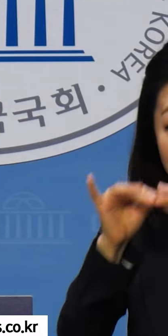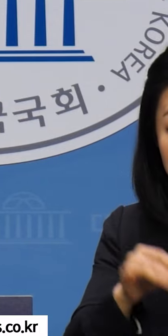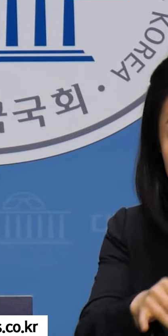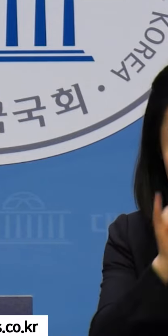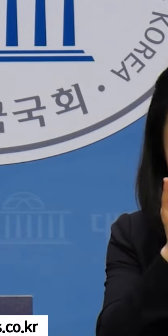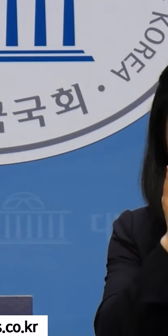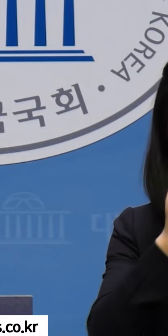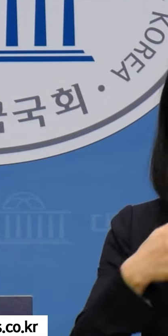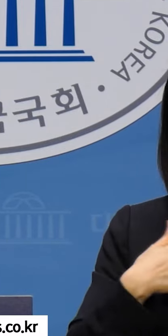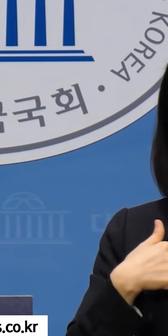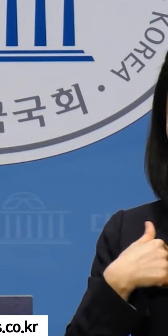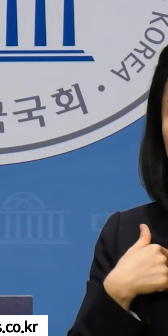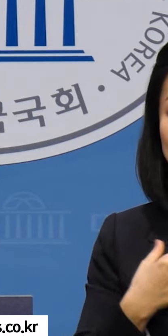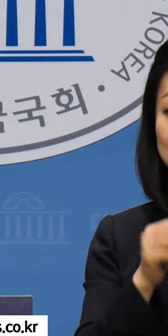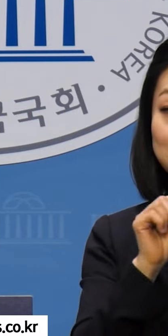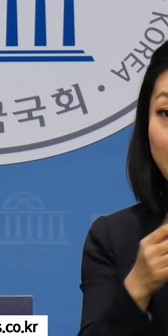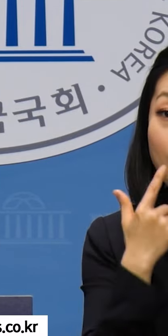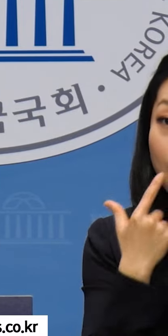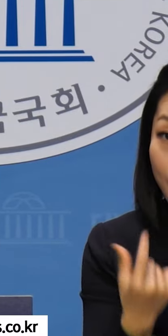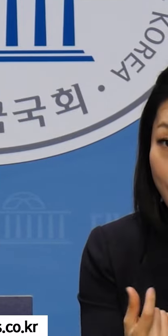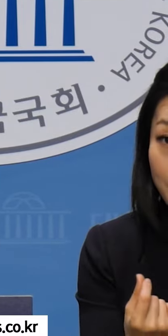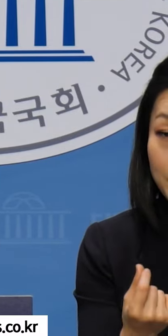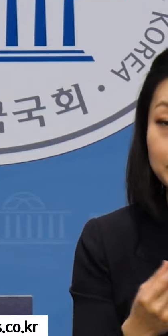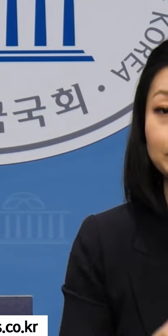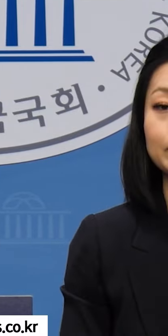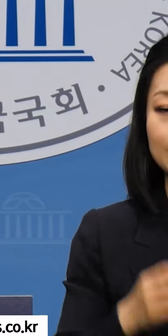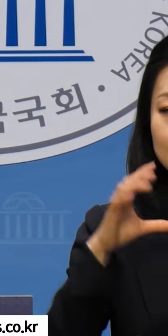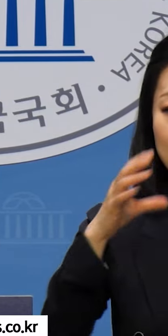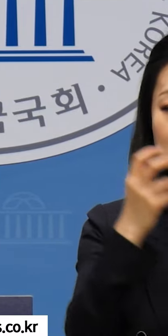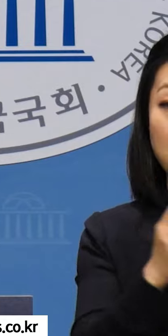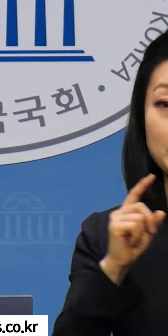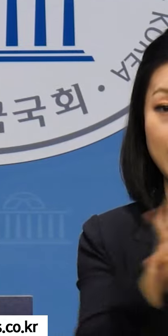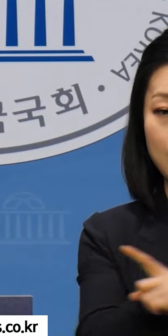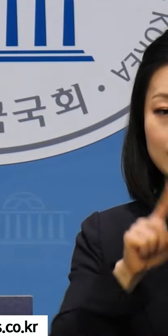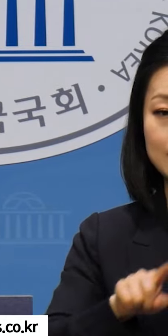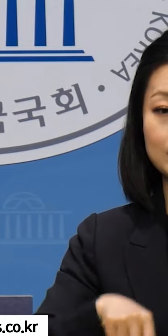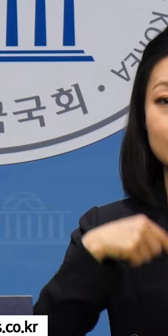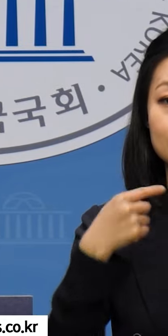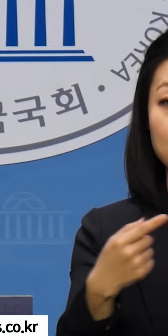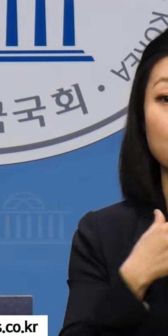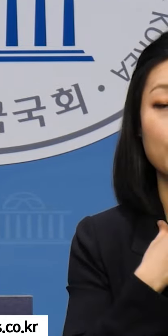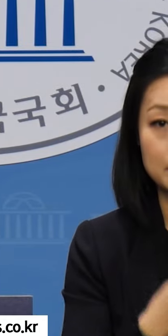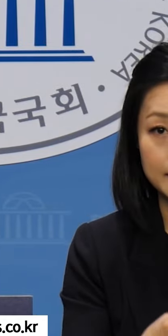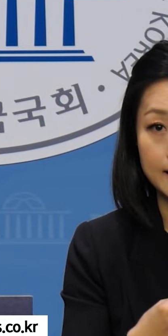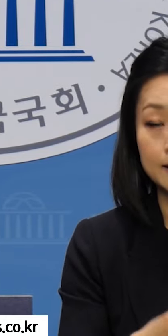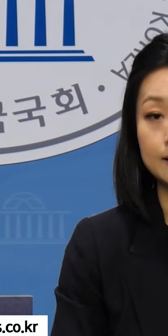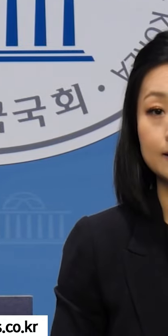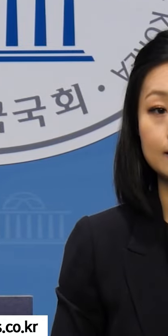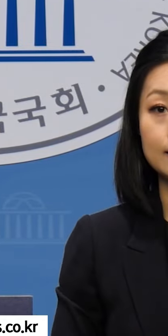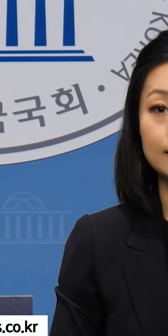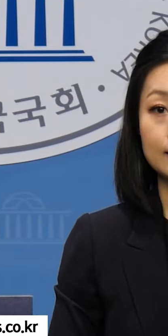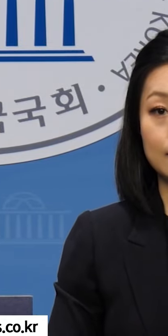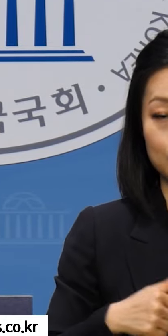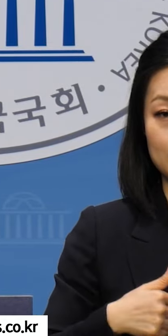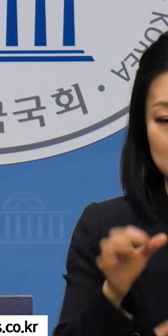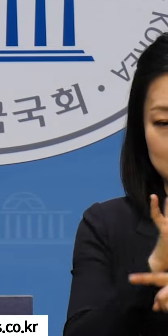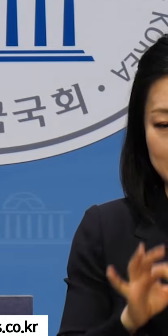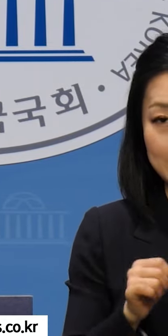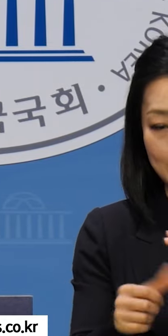조국 혁신 당도 앞에 말씀드린 내용을 기초로 개헌 논의에 적극 참여하겠습니다 비록 작은